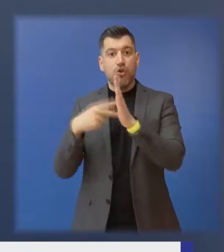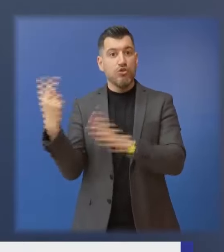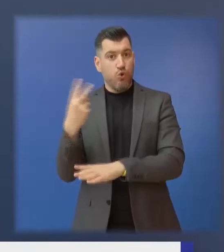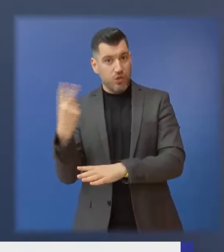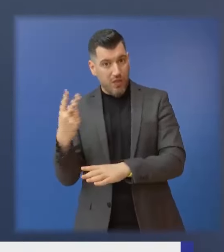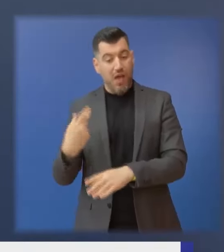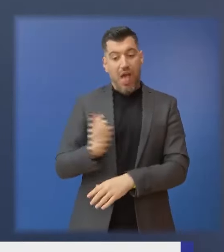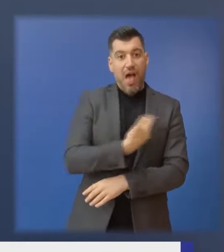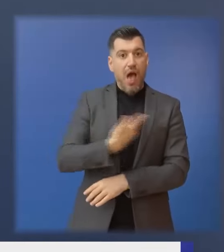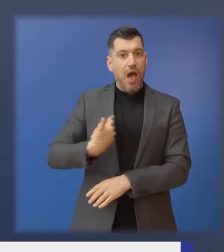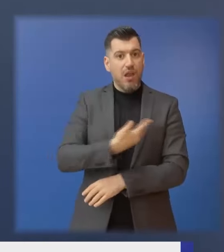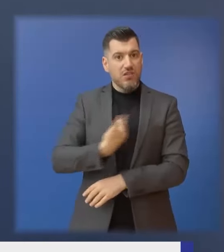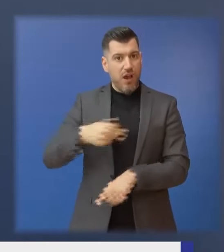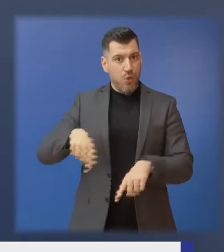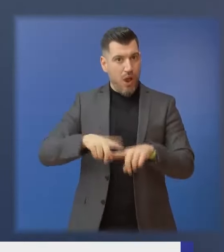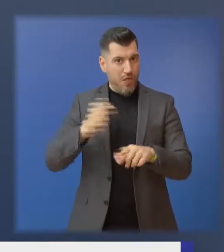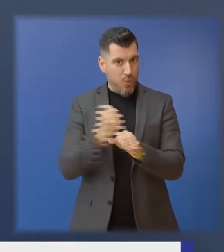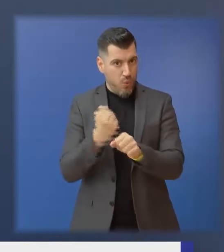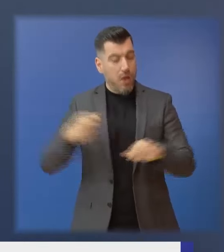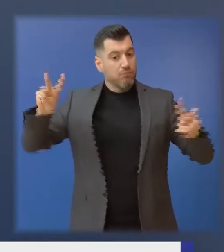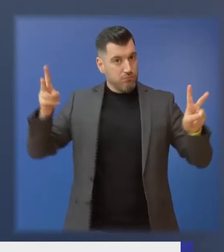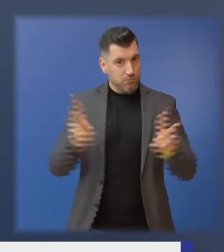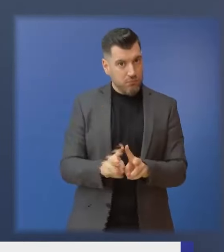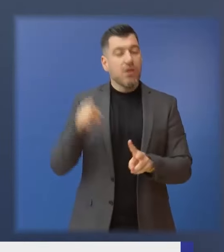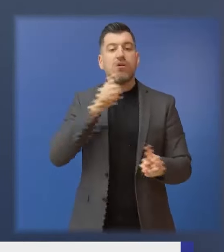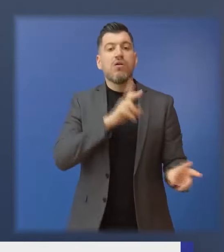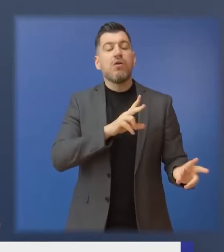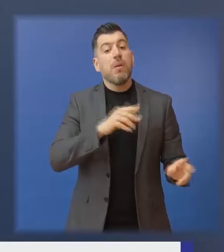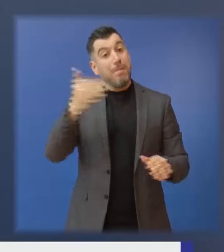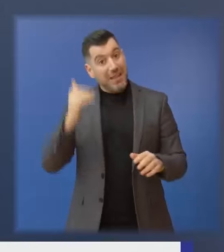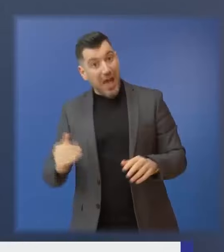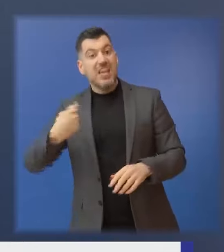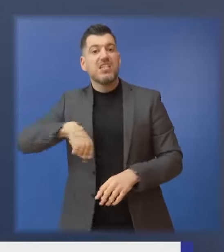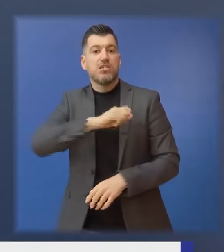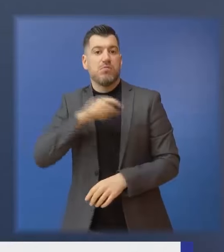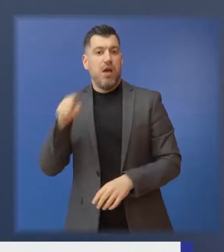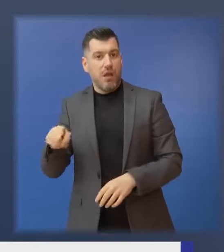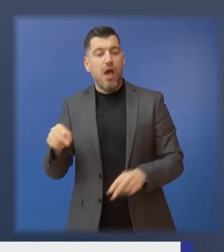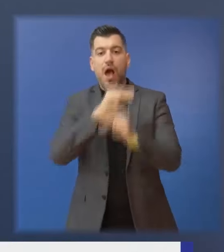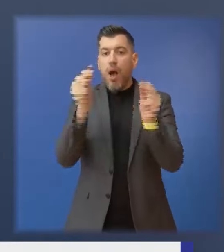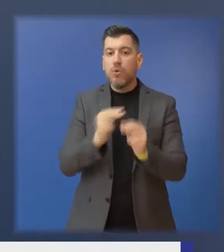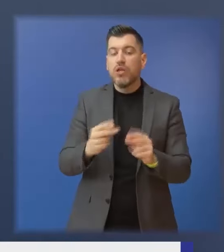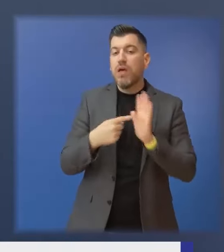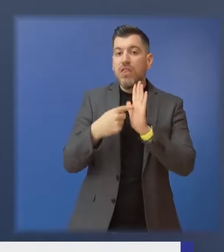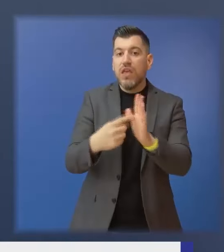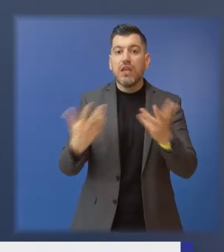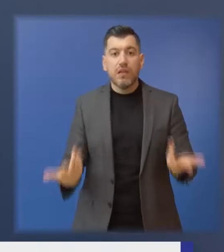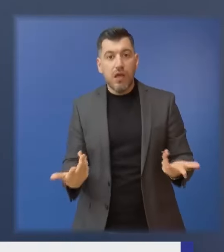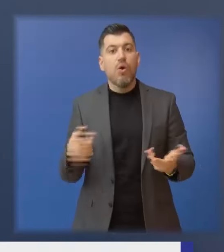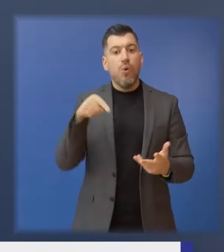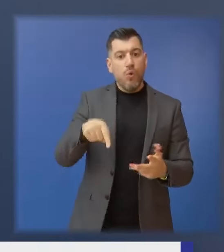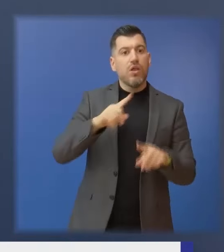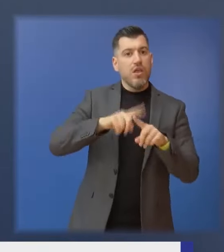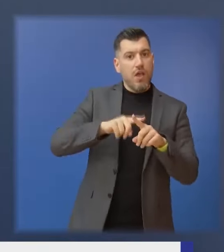σημειώθηκε στην ελλάδα και κατόπιν στην ισπανία πάνω από οκτώ ποσοστιαιο άδες με αποτέλεσμα να μειωθεί η ψαλίδα με το μέσο όρο των χωρών του